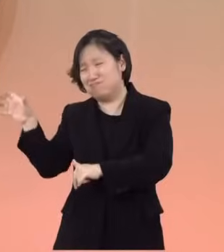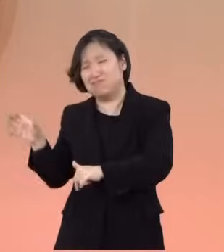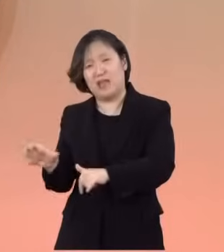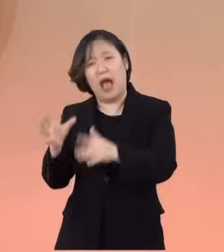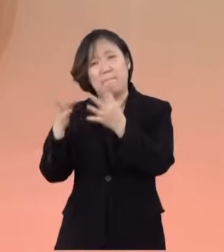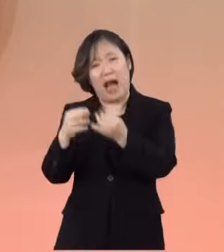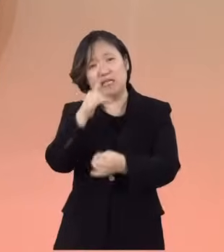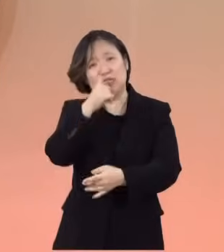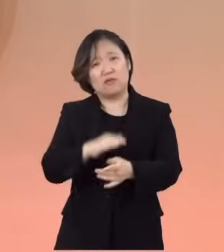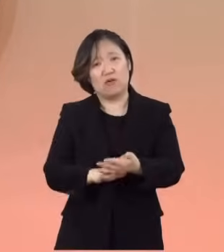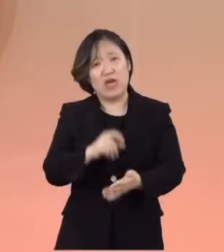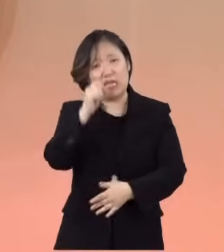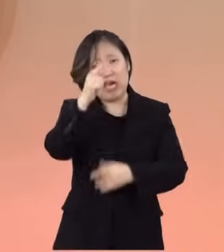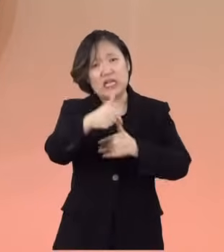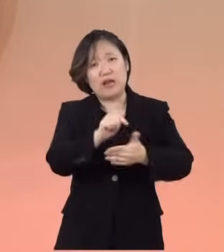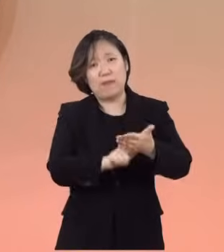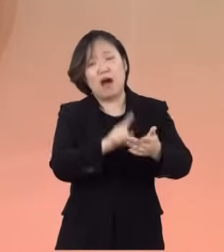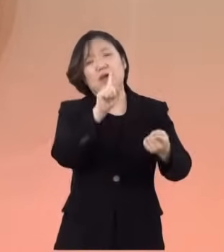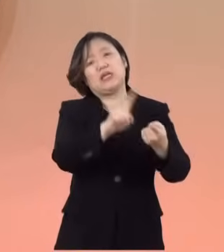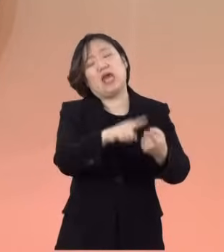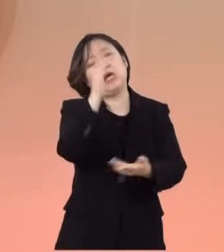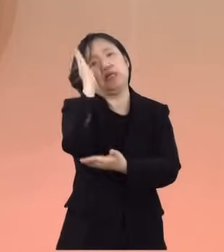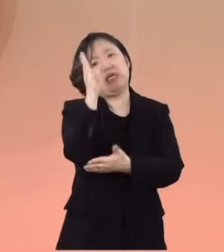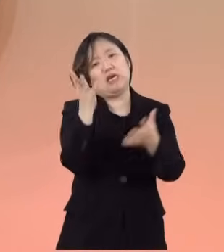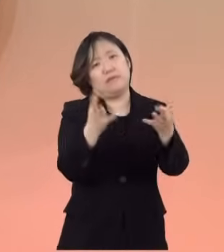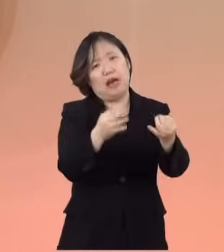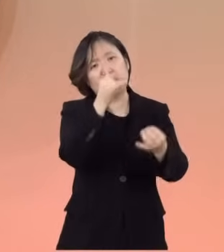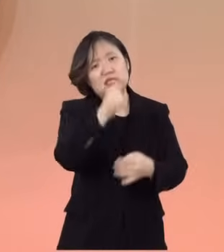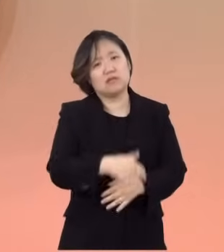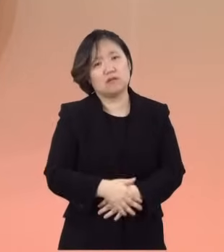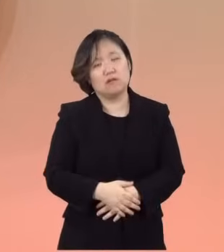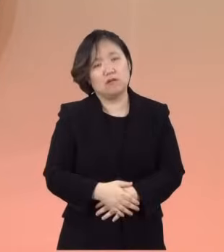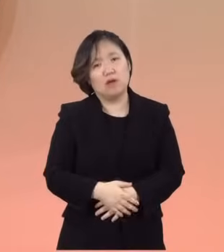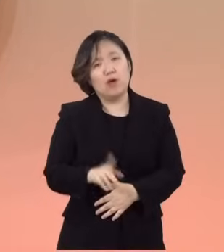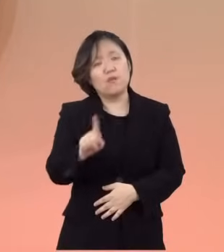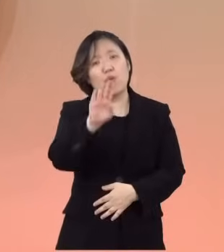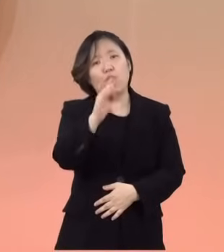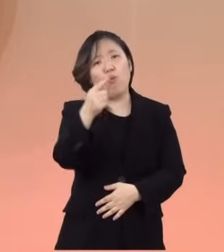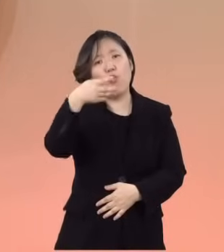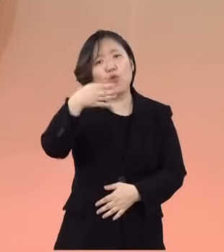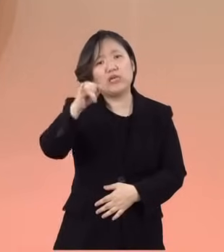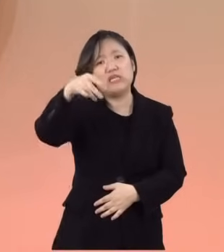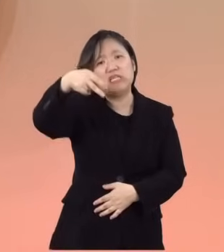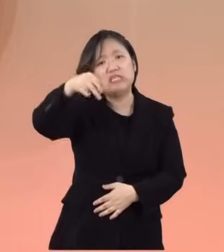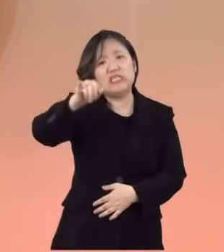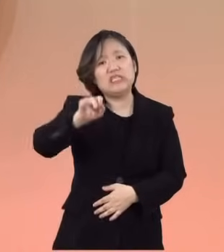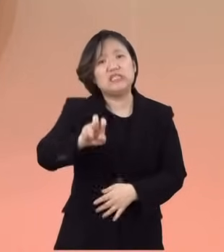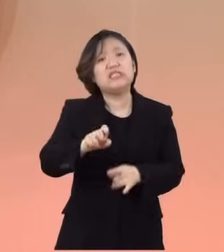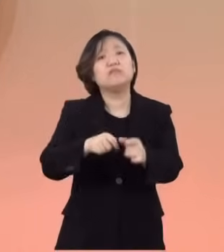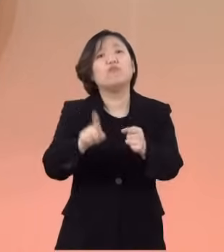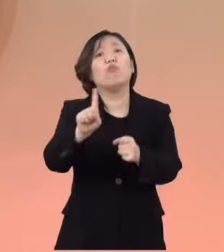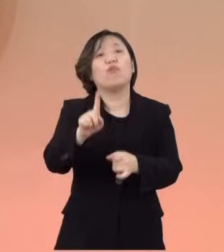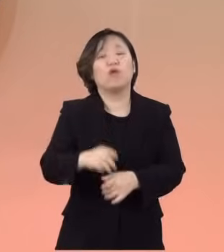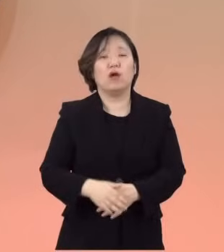대해서 간곡하게 이야기하고 있습니다 그럼 보리심이란 무엇이냐